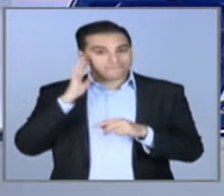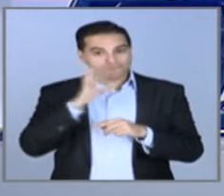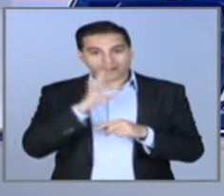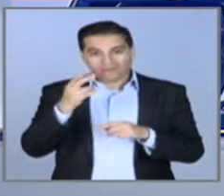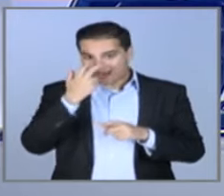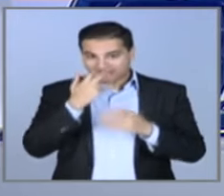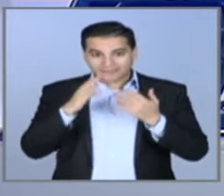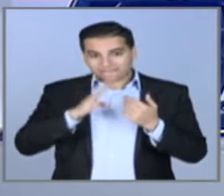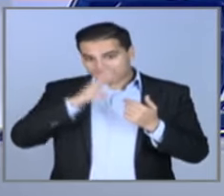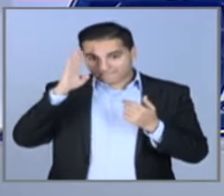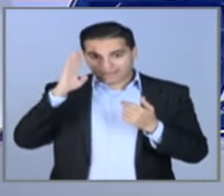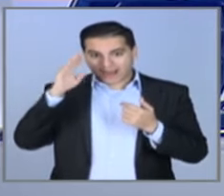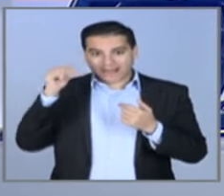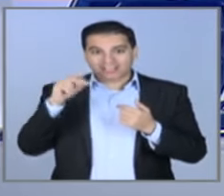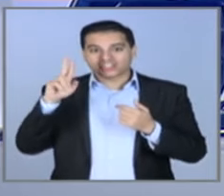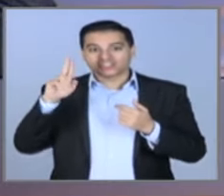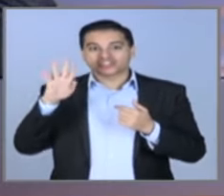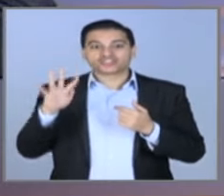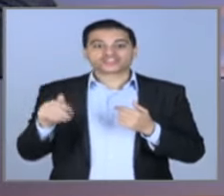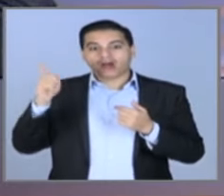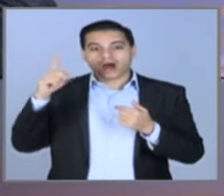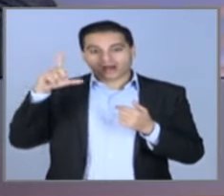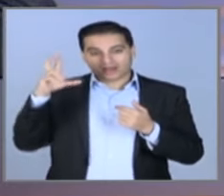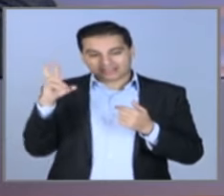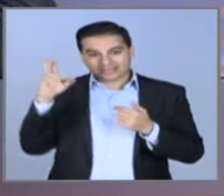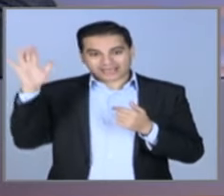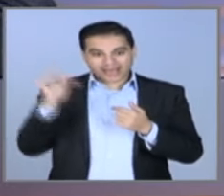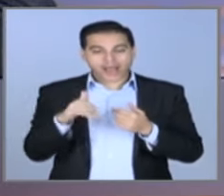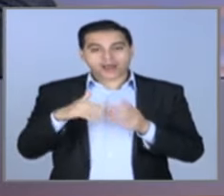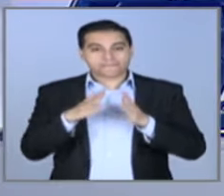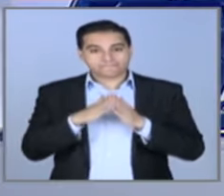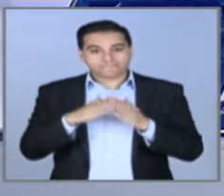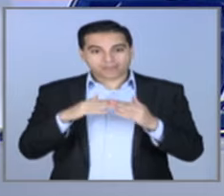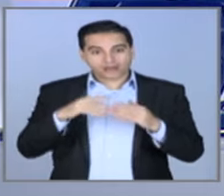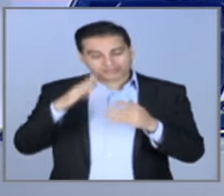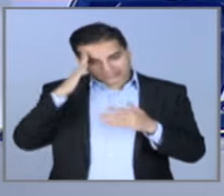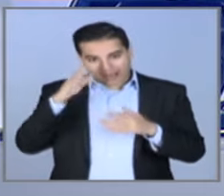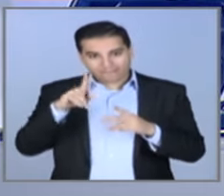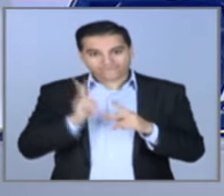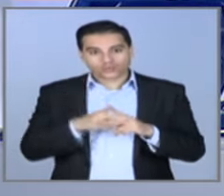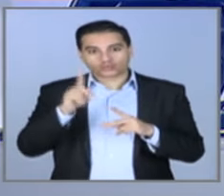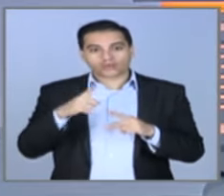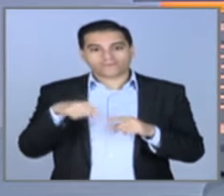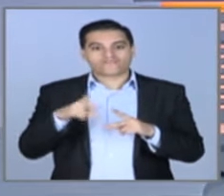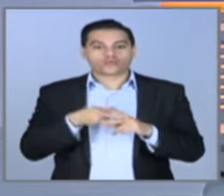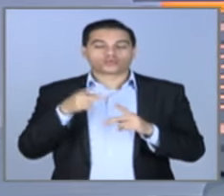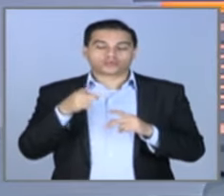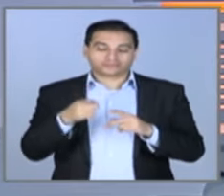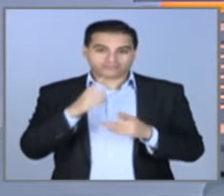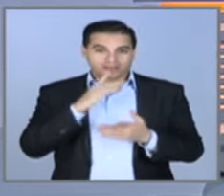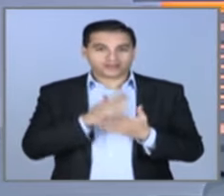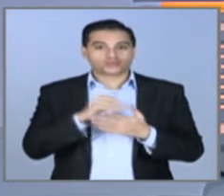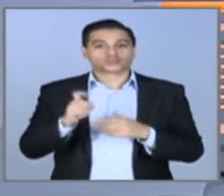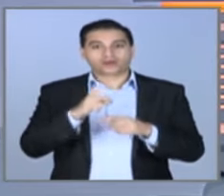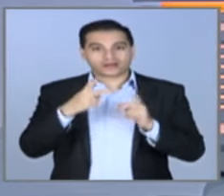الأمير تشارلز لما كان الأمير تشارلز هو ومراته قضوا ليلة في الفندق ده. طيب السؤال اللي